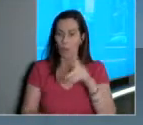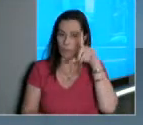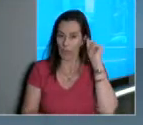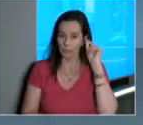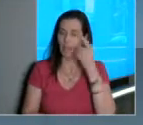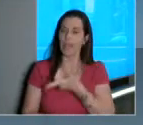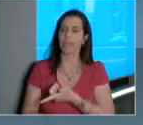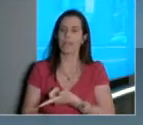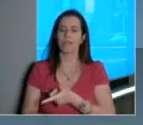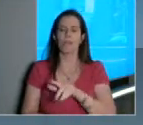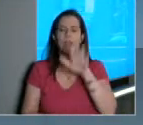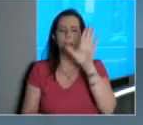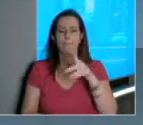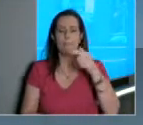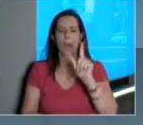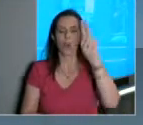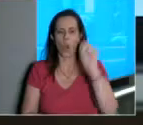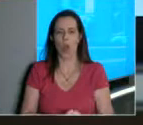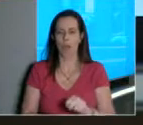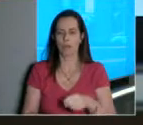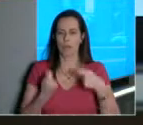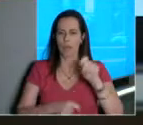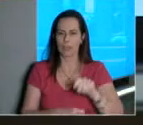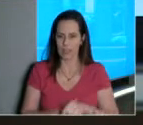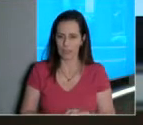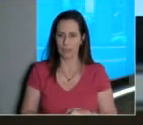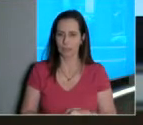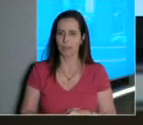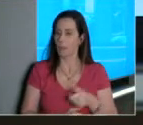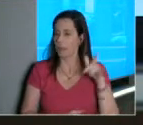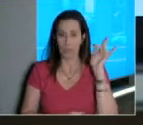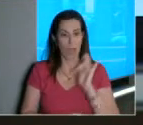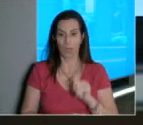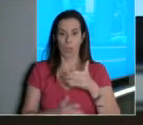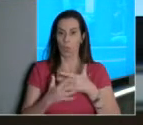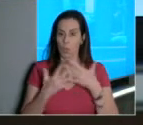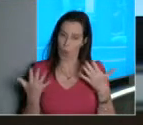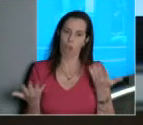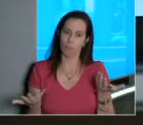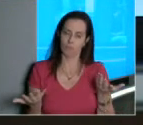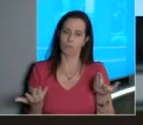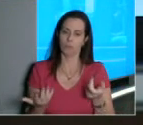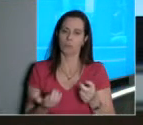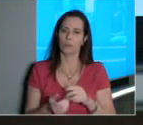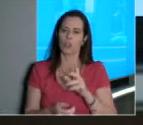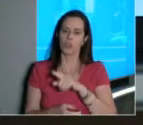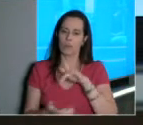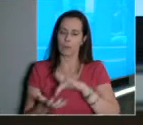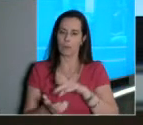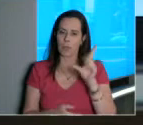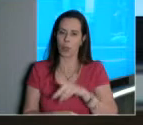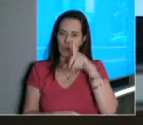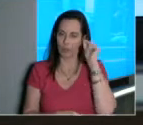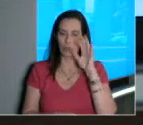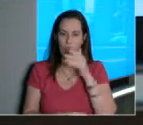אנחנו מצרפים אלינו, אל הפאנל, את חברת הכנסת מאי גולן, מהמתנגדות אולי הגדולות והמוכרות ביותר להימצאותם של המסתננים